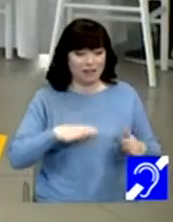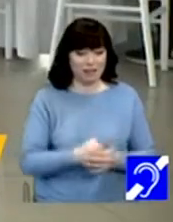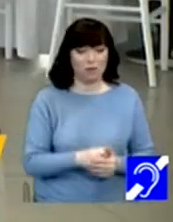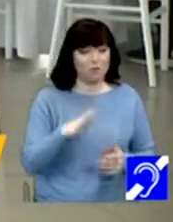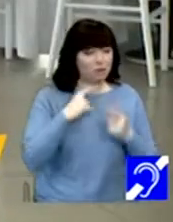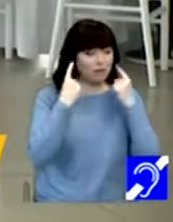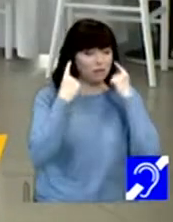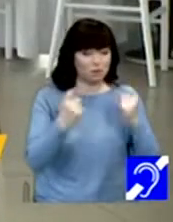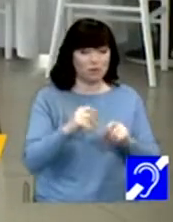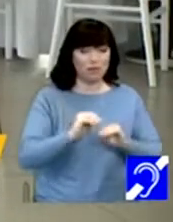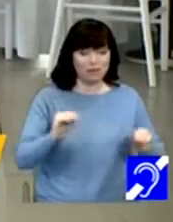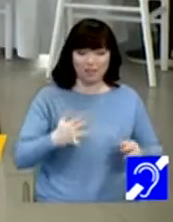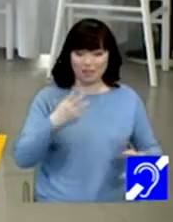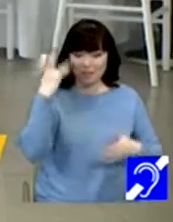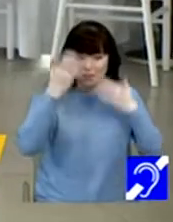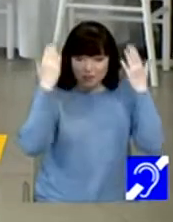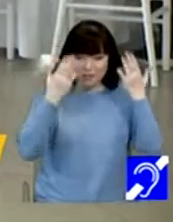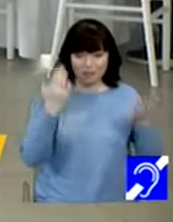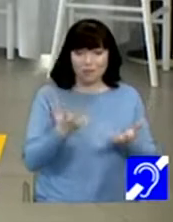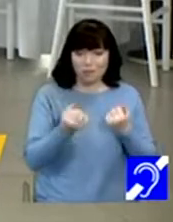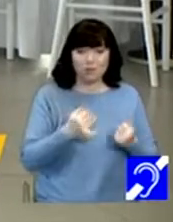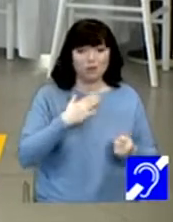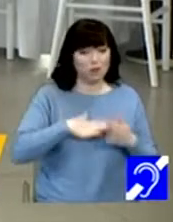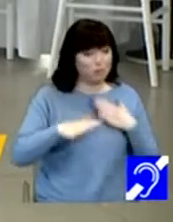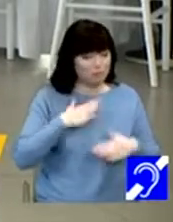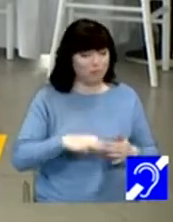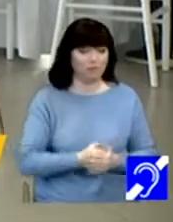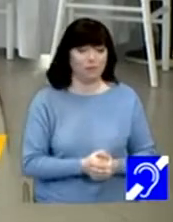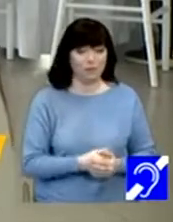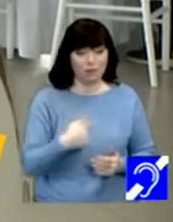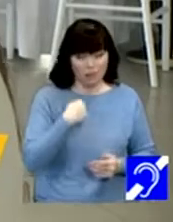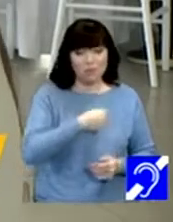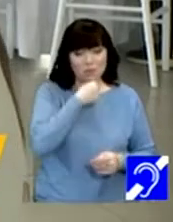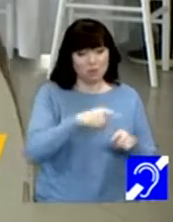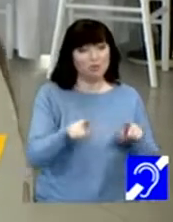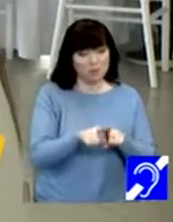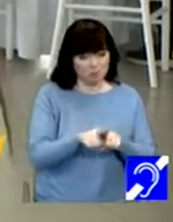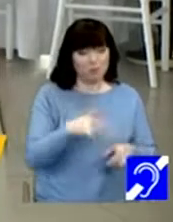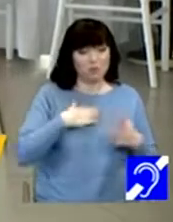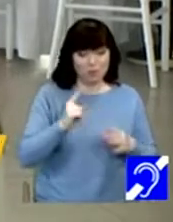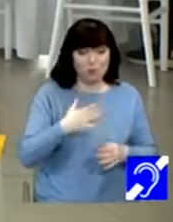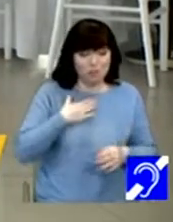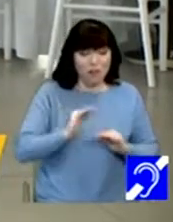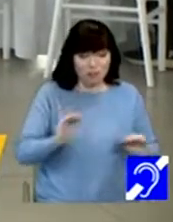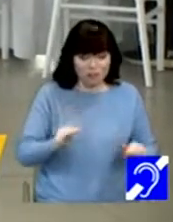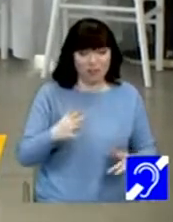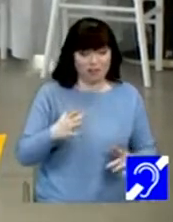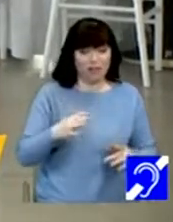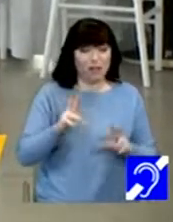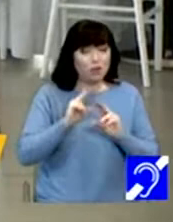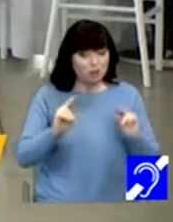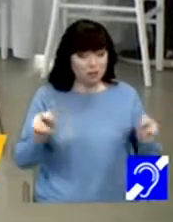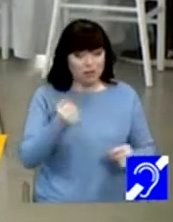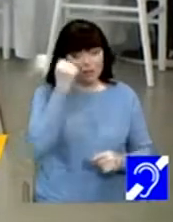здорово, дети веселились, получали удовольствие, радовались. И мы, взрослые, тоже радовались, потому что наши дети счастливы. Спасибо